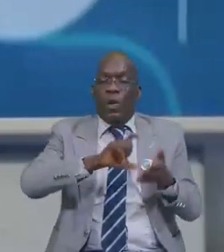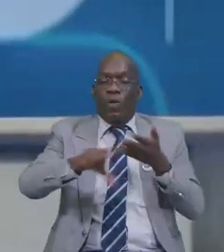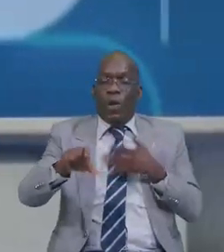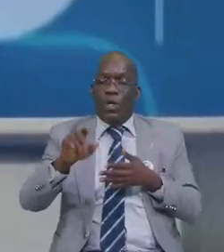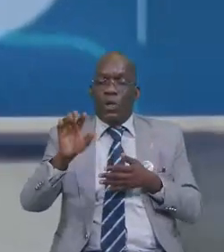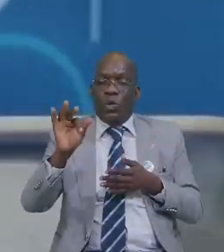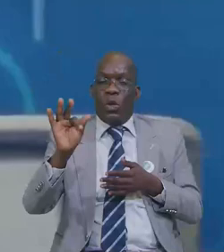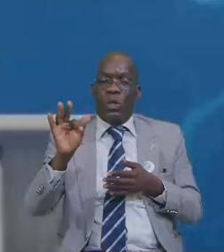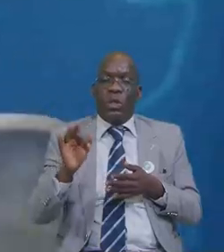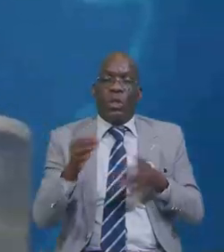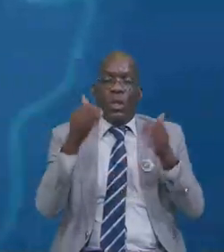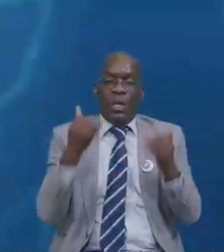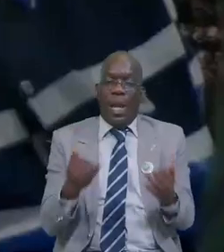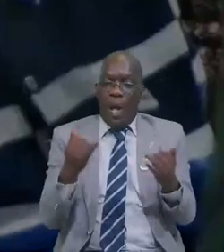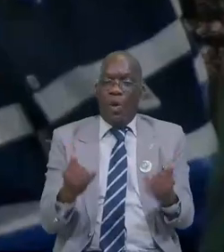Verset 20, il dit,